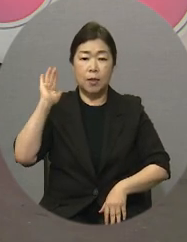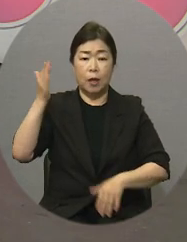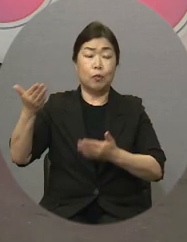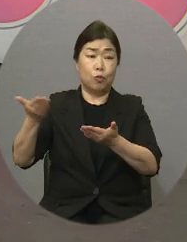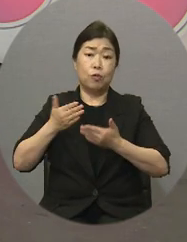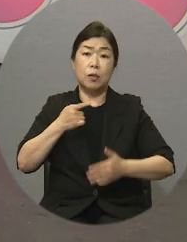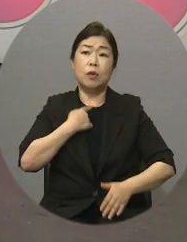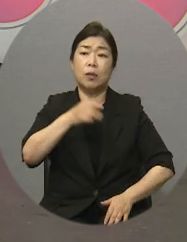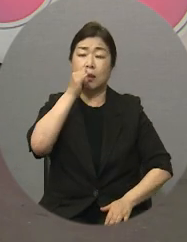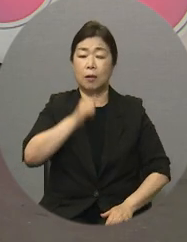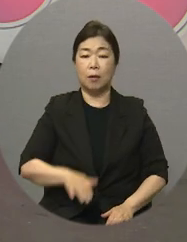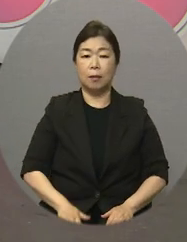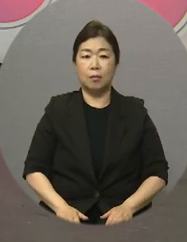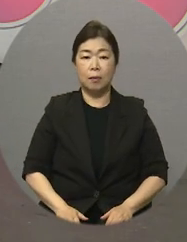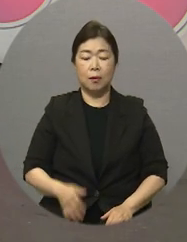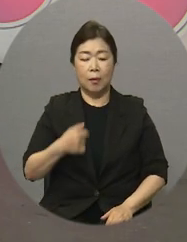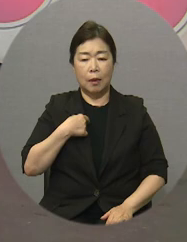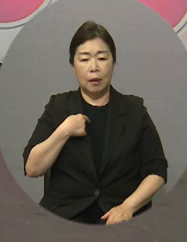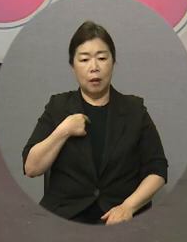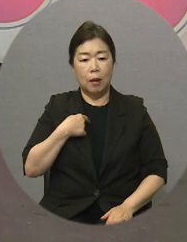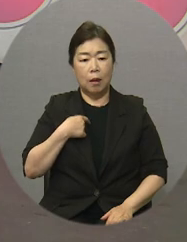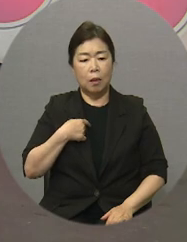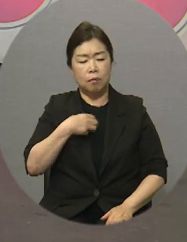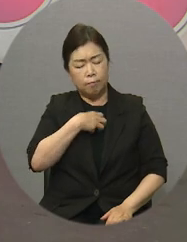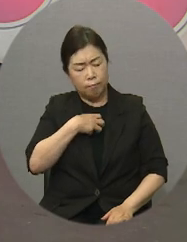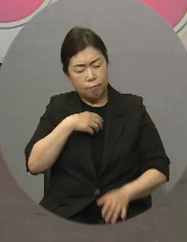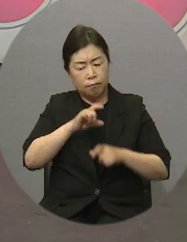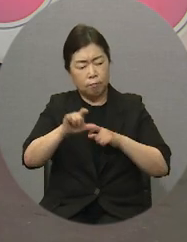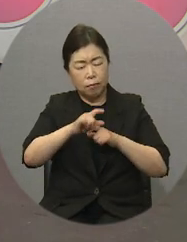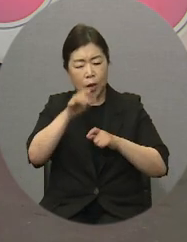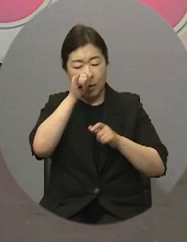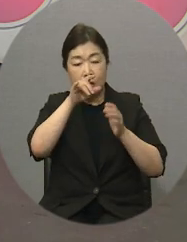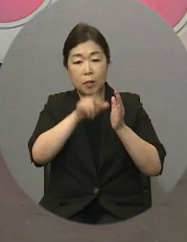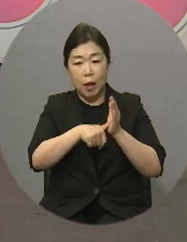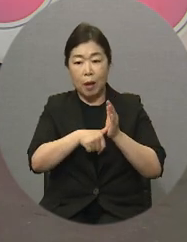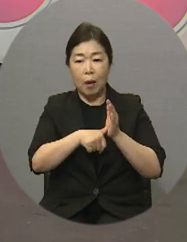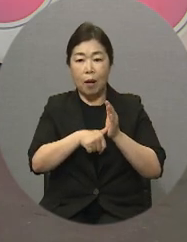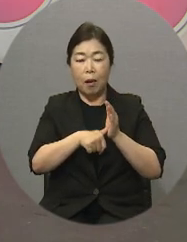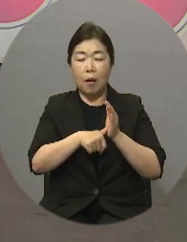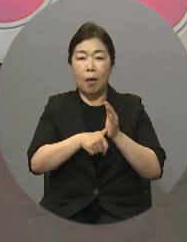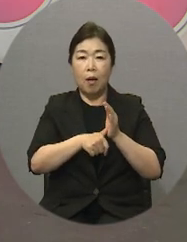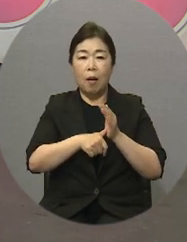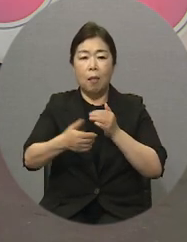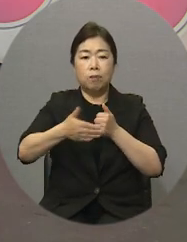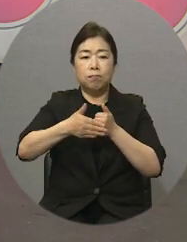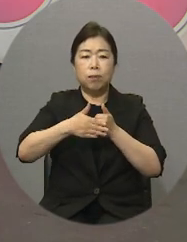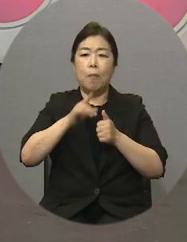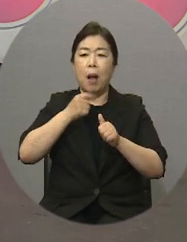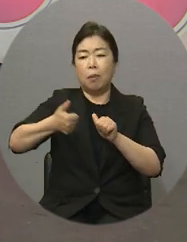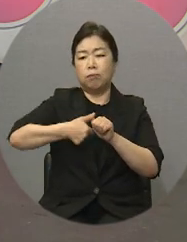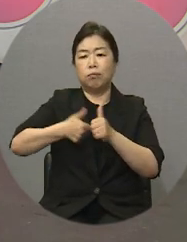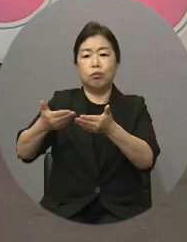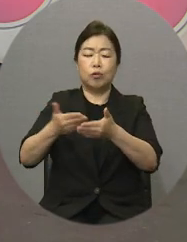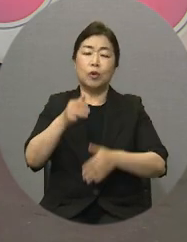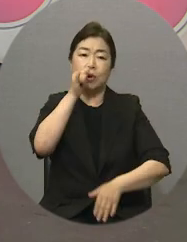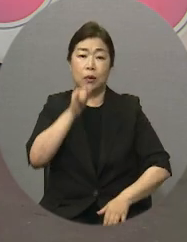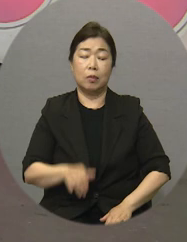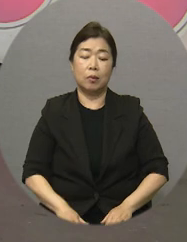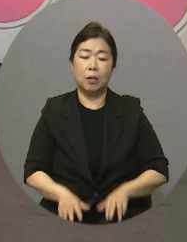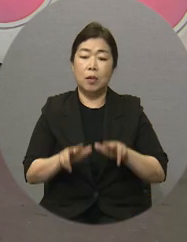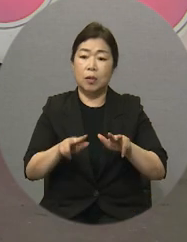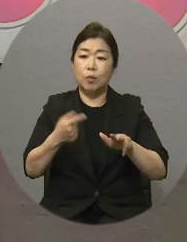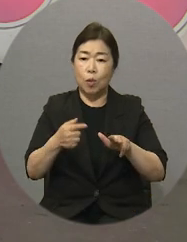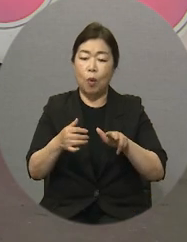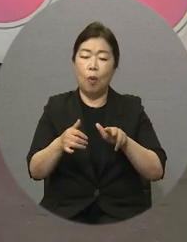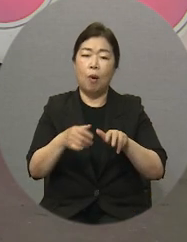있어서 길라잡이가 될 만한 말들을 많이 해주셨어요. 아, 그렇군요. 지금도 연락을 드리긴 하는데 너무